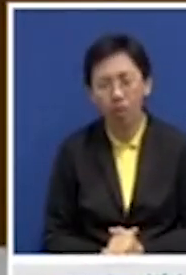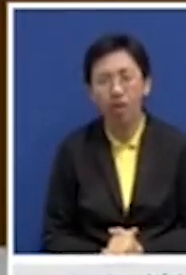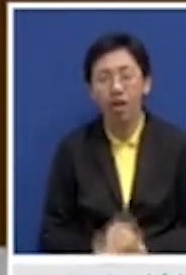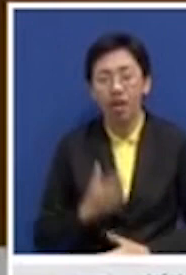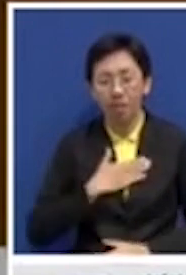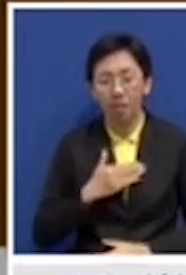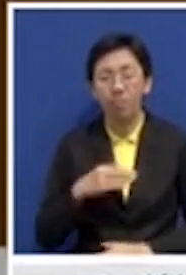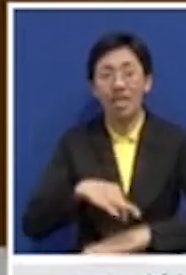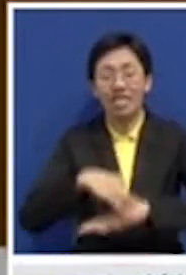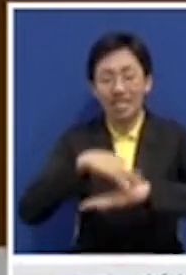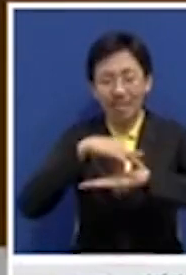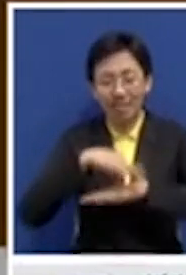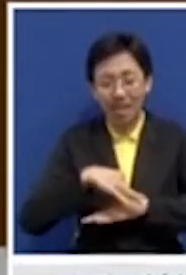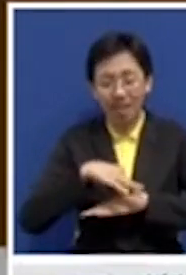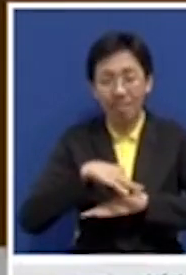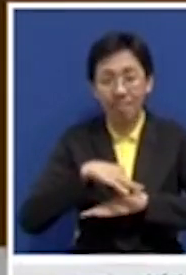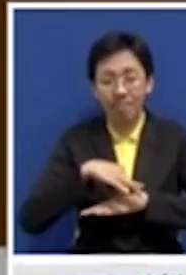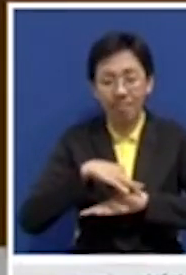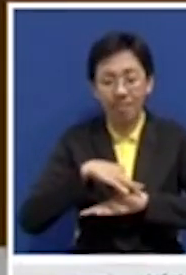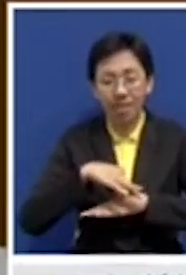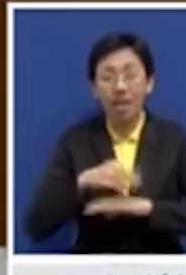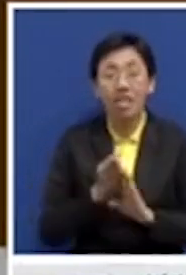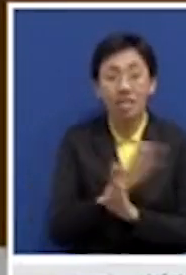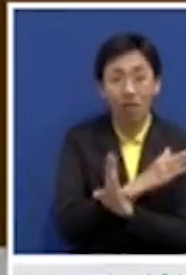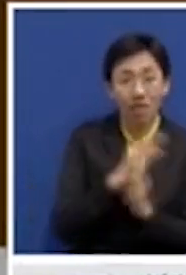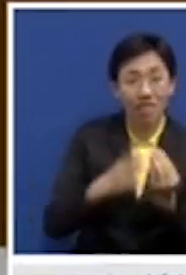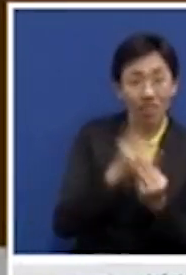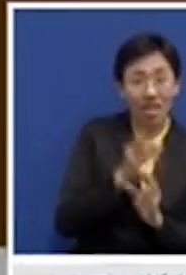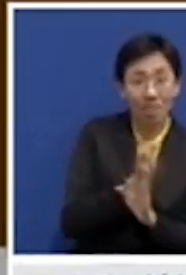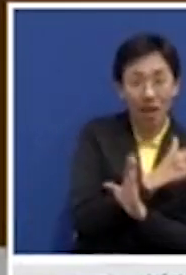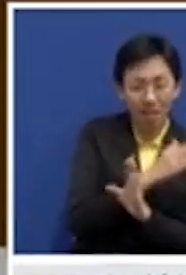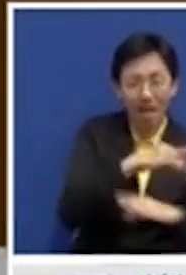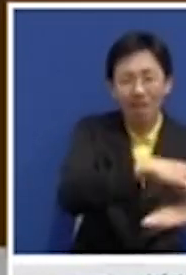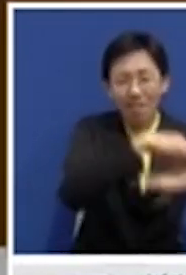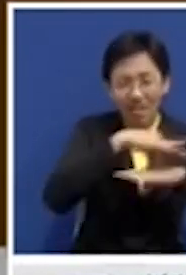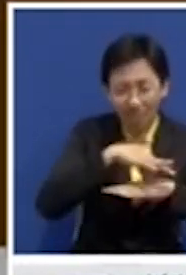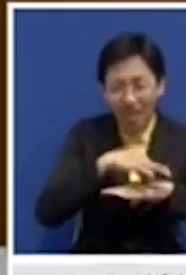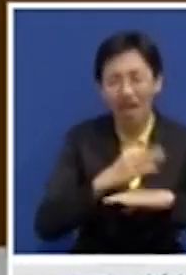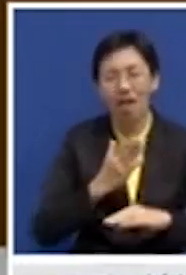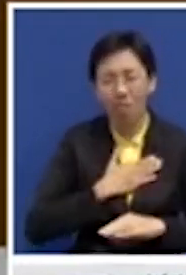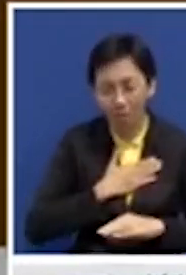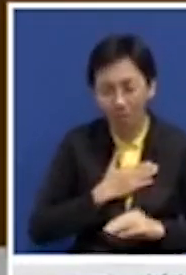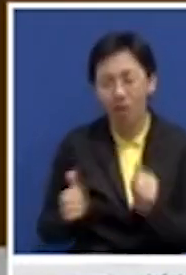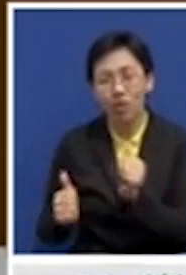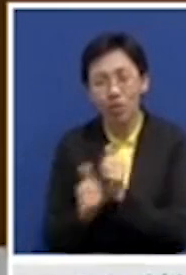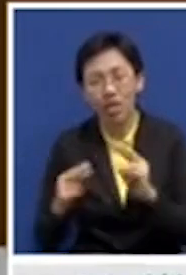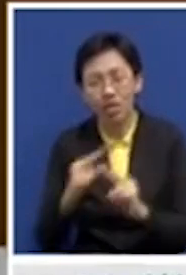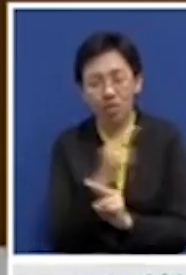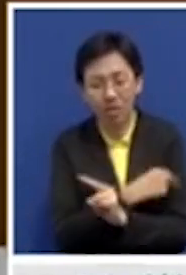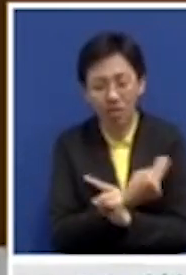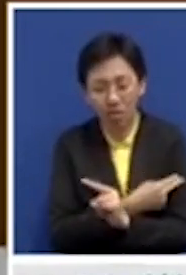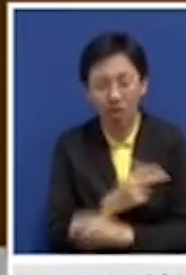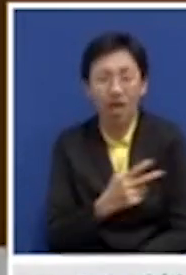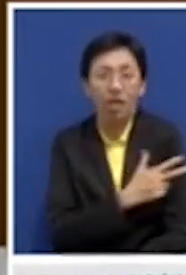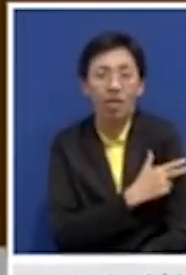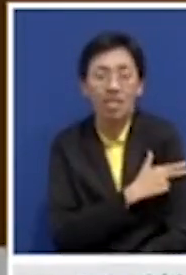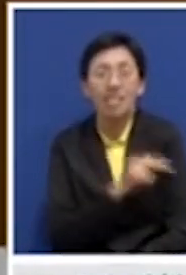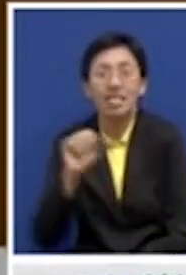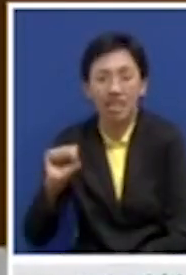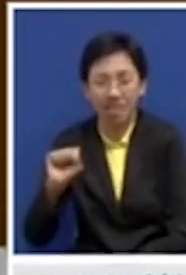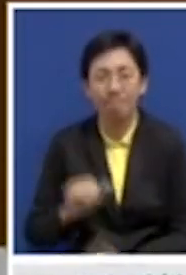าไปรับหน้าที่เมื่อสัปดาห์ที่แล้วกับท่านรัฐมนตรีช่วยว่าการกระทรวงสาธารณสุขดร.สาธิตปิตุเด